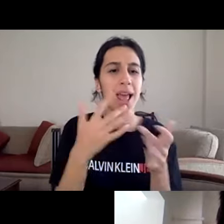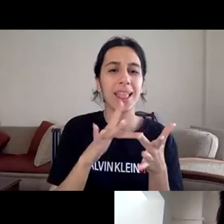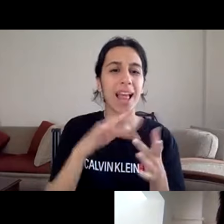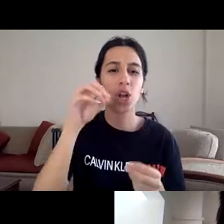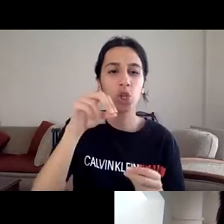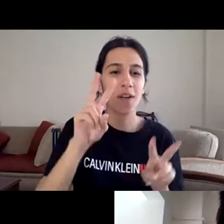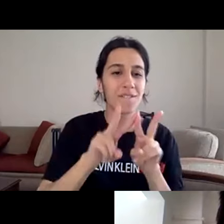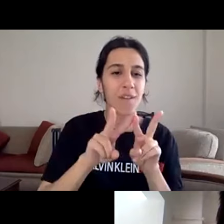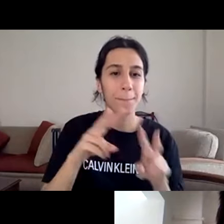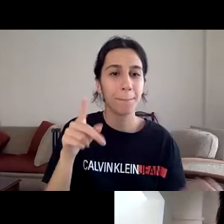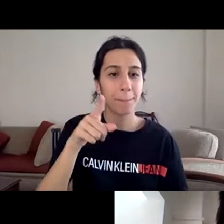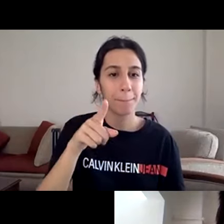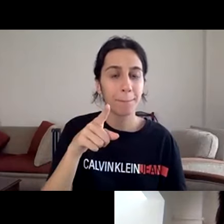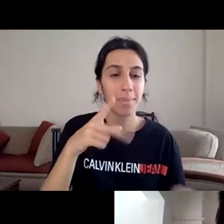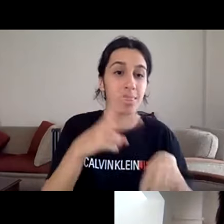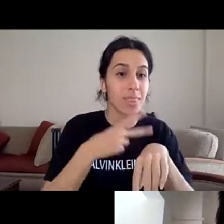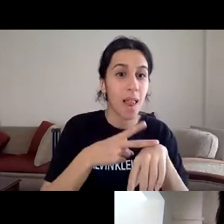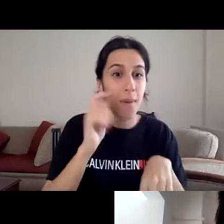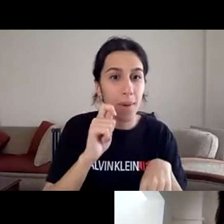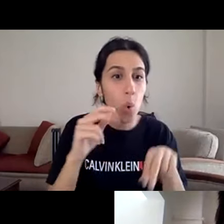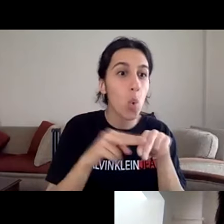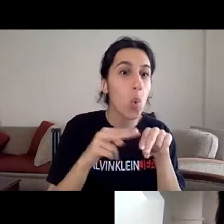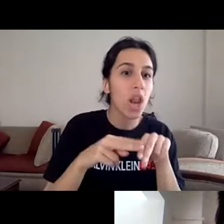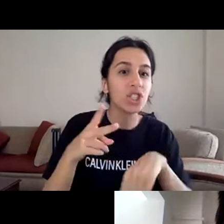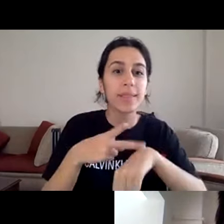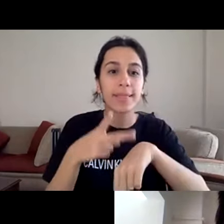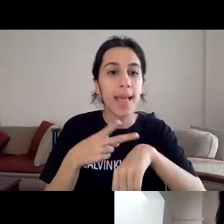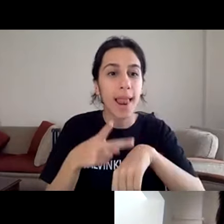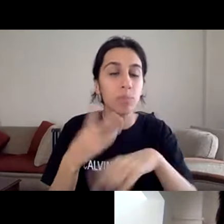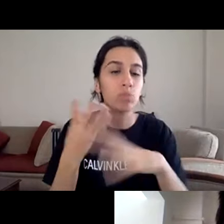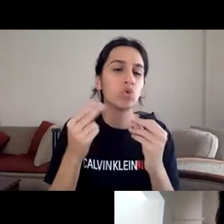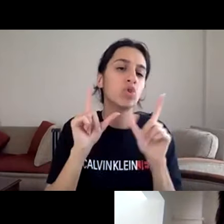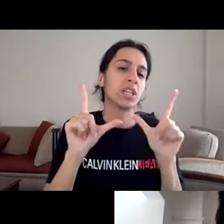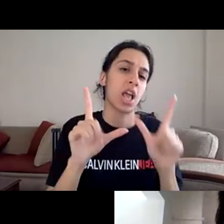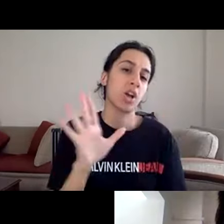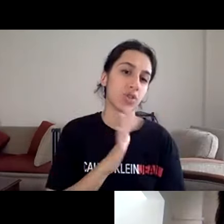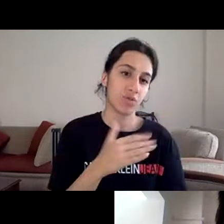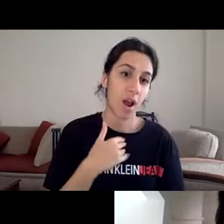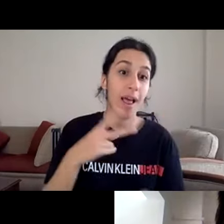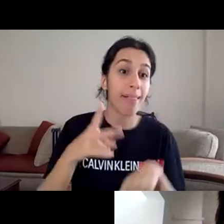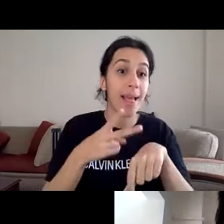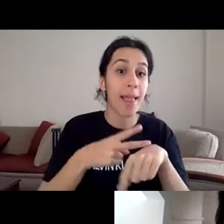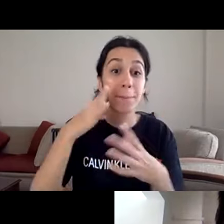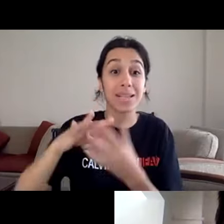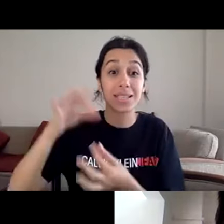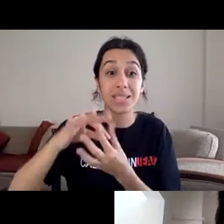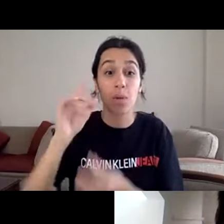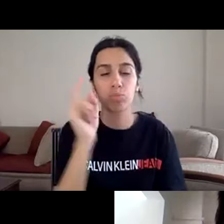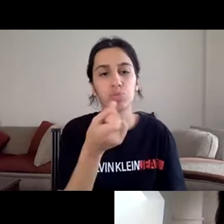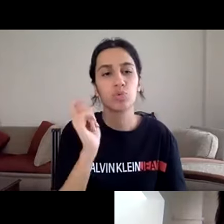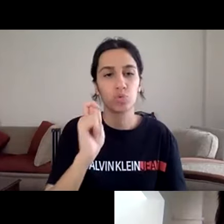hakikaten deneyimlerken kullanıcı deneyimine çok ihtiyacımız oluyor. Bunları deneyimleyecek insanlar bulmakta